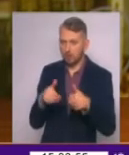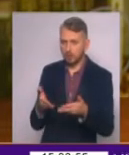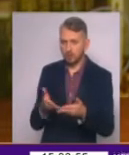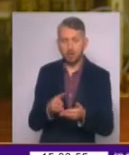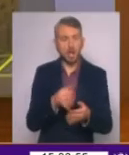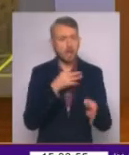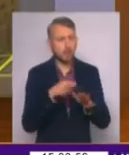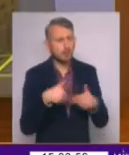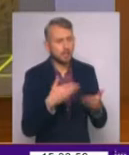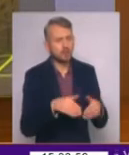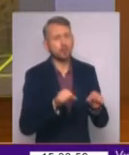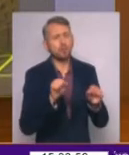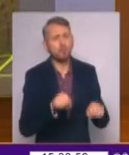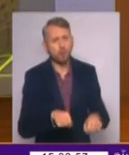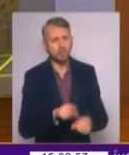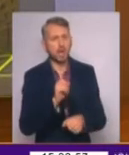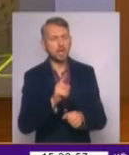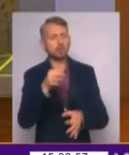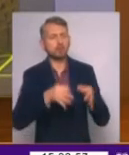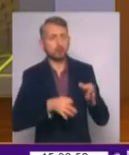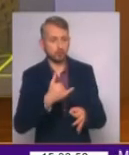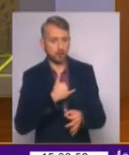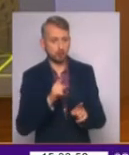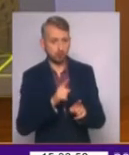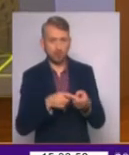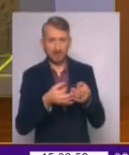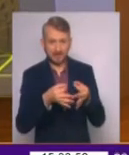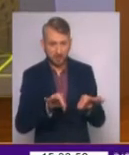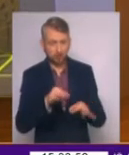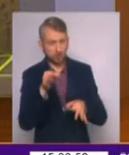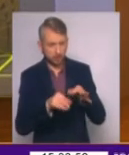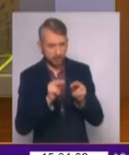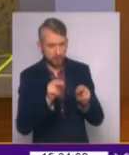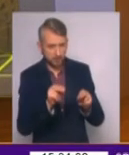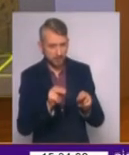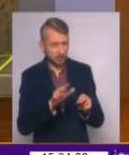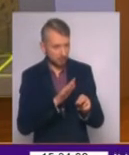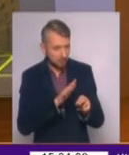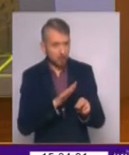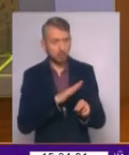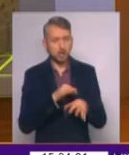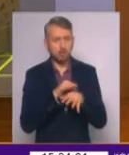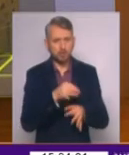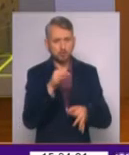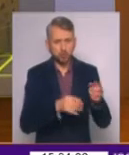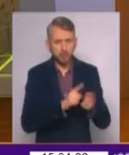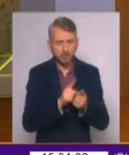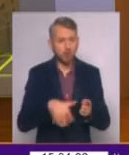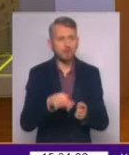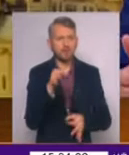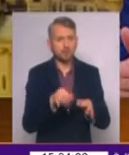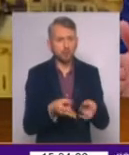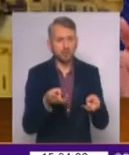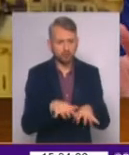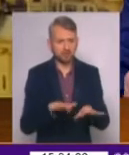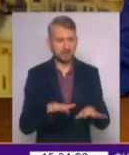Ні, рекомендаційно можна, розумієте? Але суди, ну на що, незалежні суди чесні. Була проведена судова реформа, всі судді на місцях залишилися.